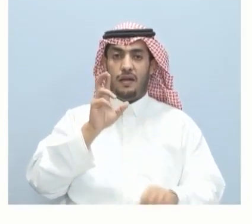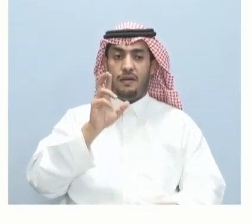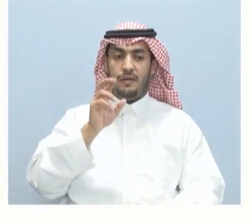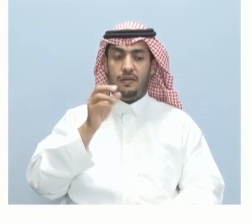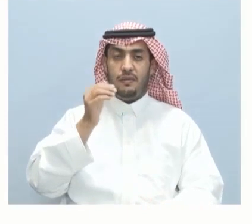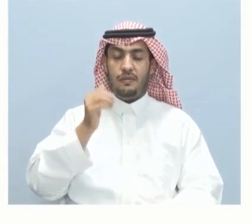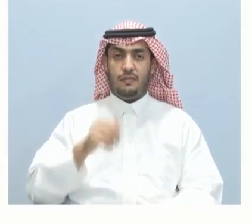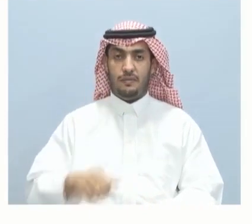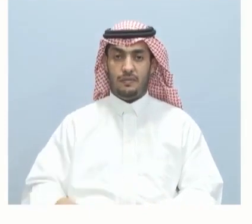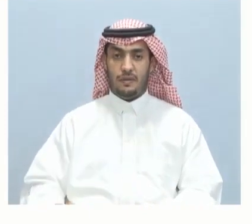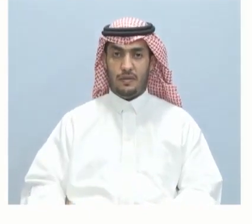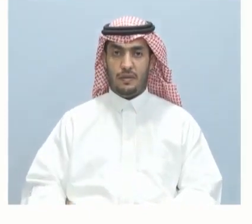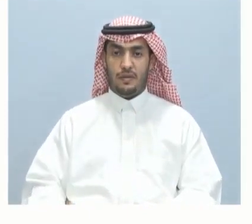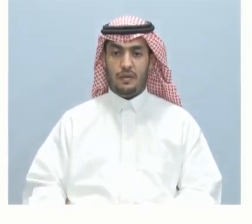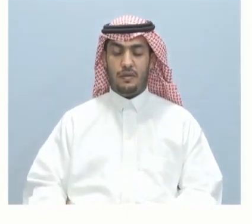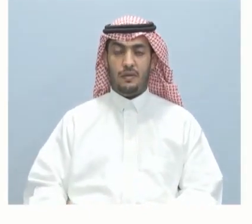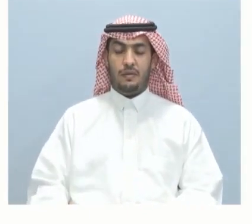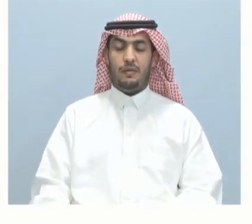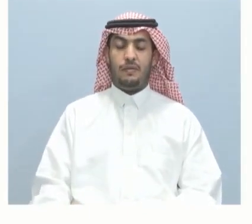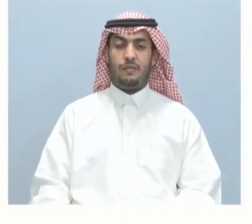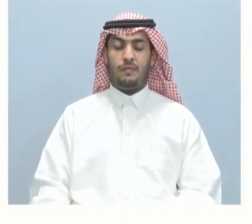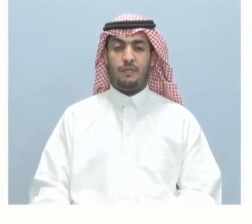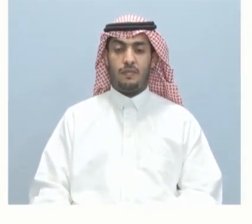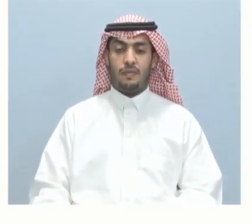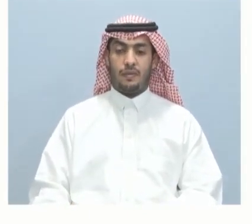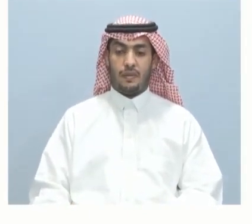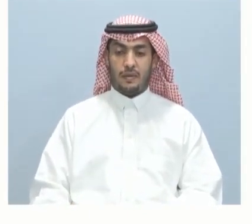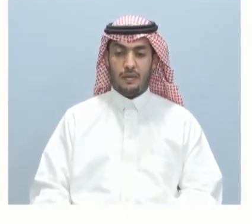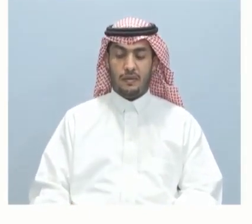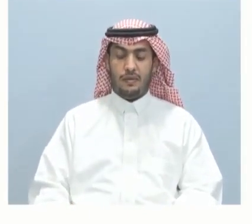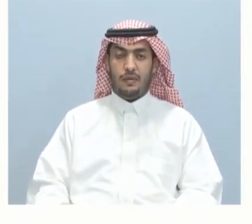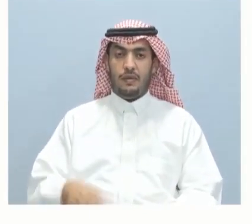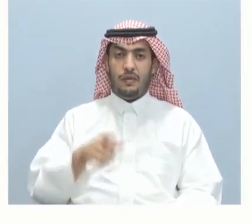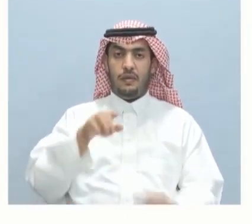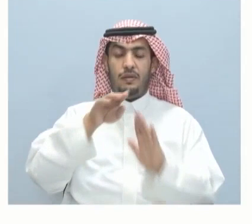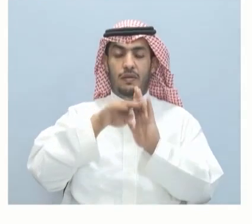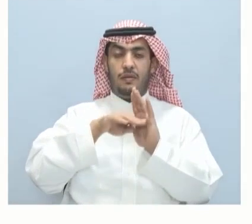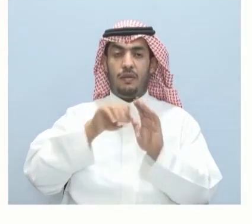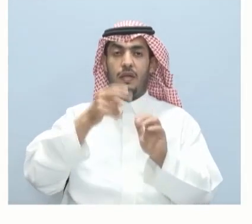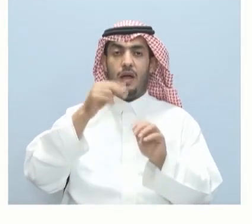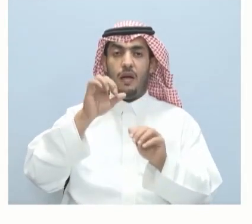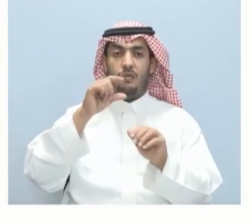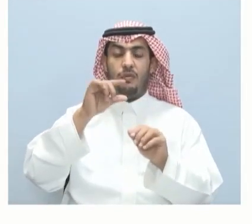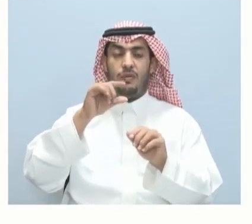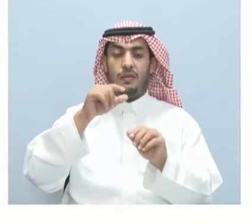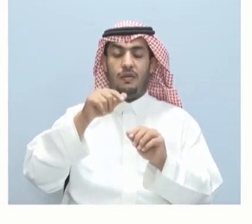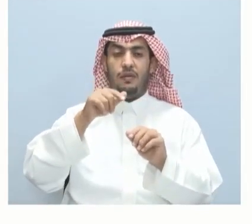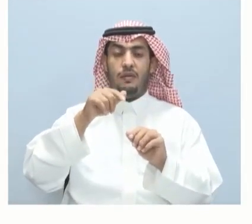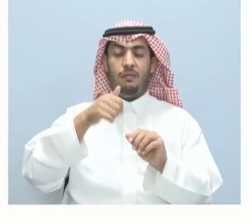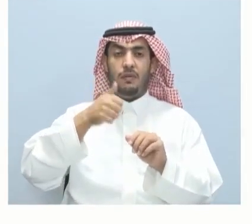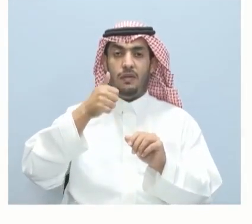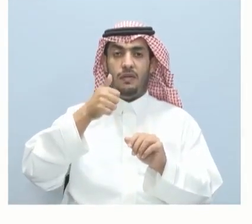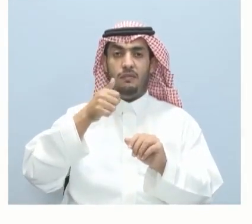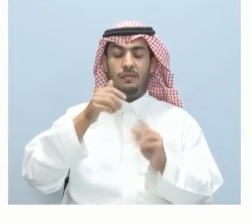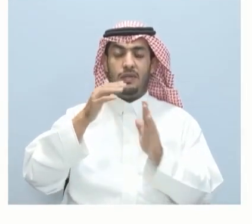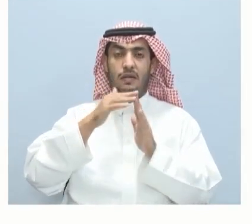طبعا هنا لم يذكر لك ماذا لم يذكر لك انها عموديه او لم يذكر لك انها محصوره